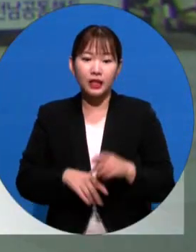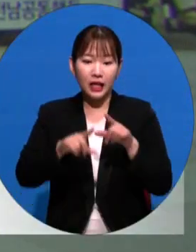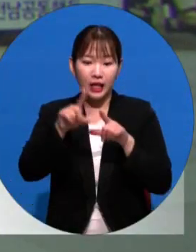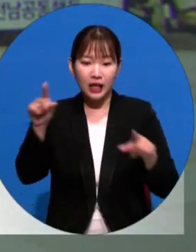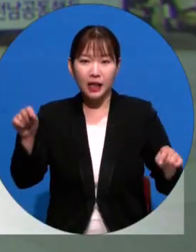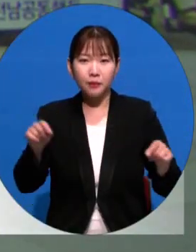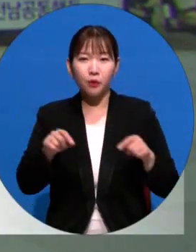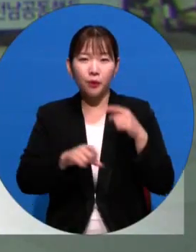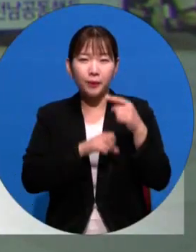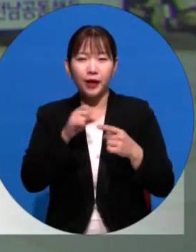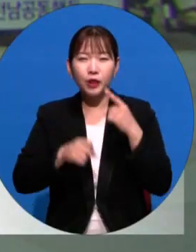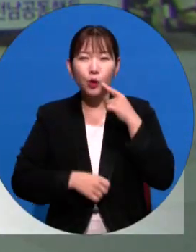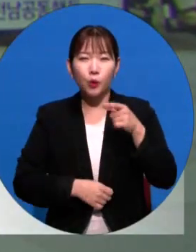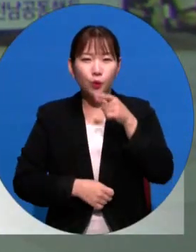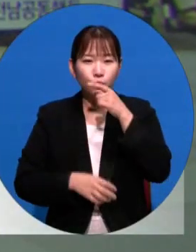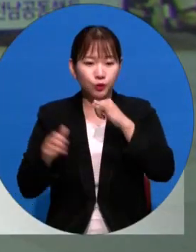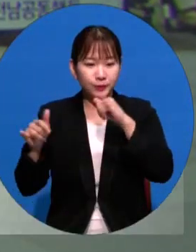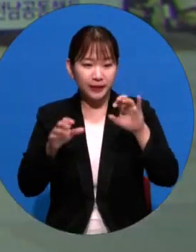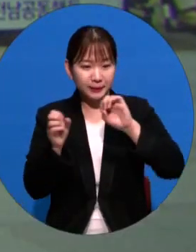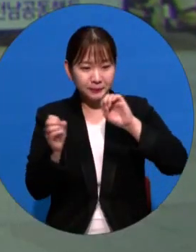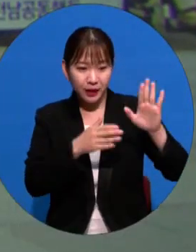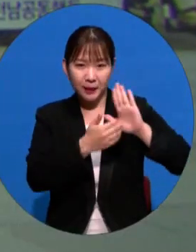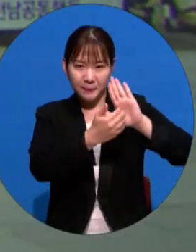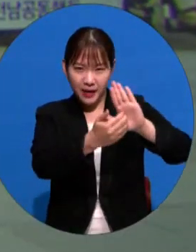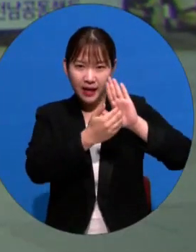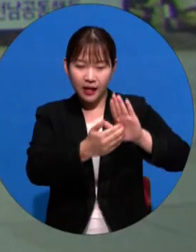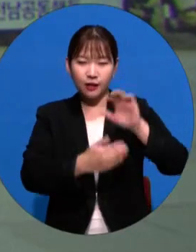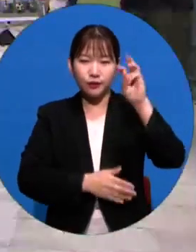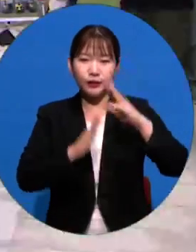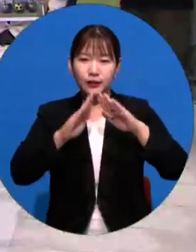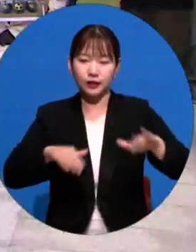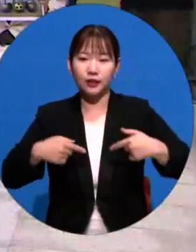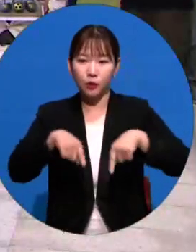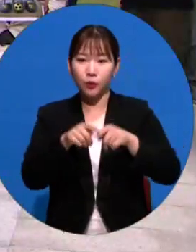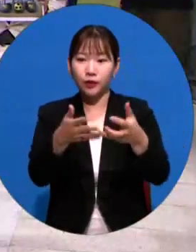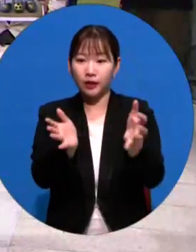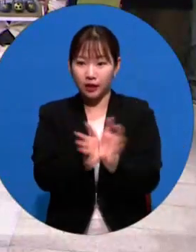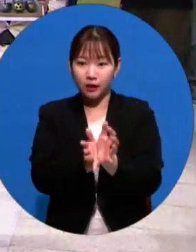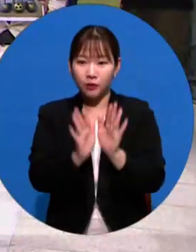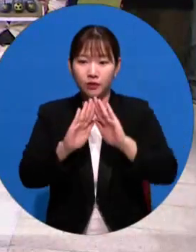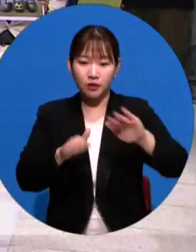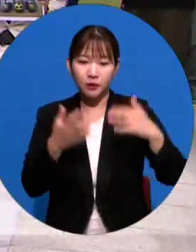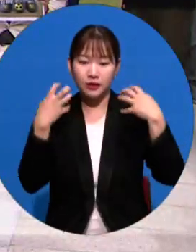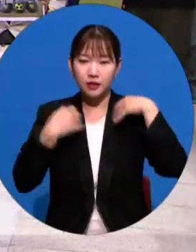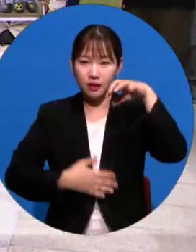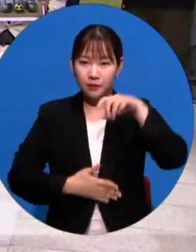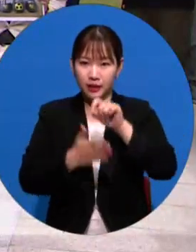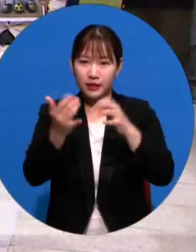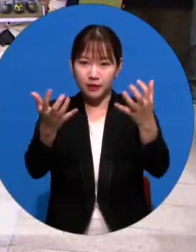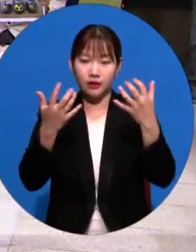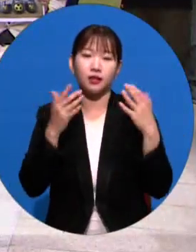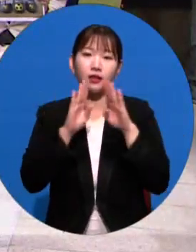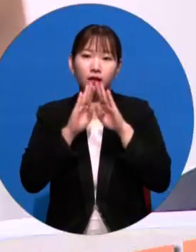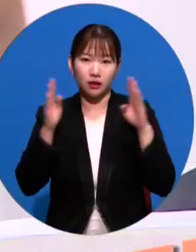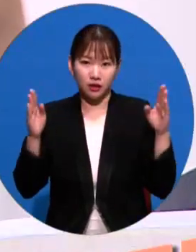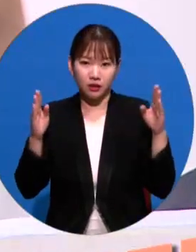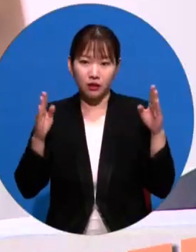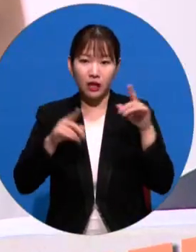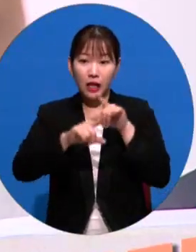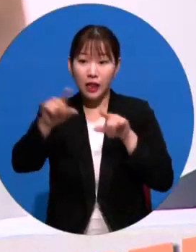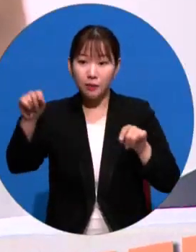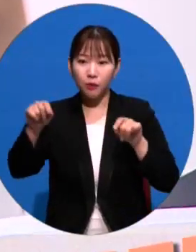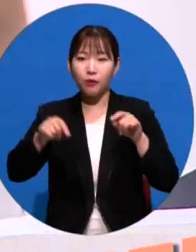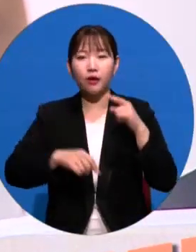일본 방사성 오염수 해양 투기 저지의 광주 전남 공동행동은 오늘 전남도청 앞에서 기자회견을 열고